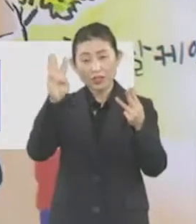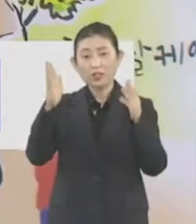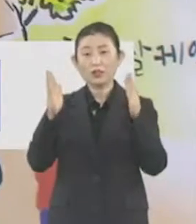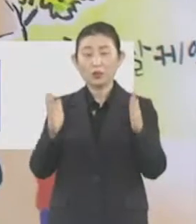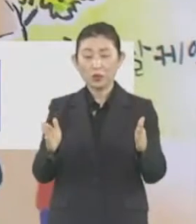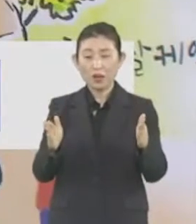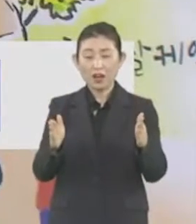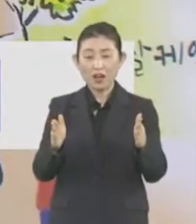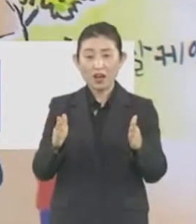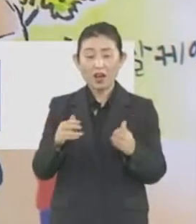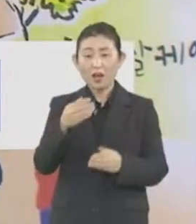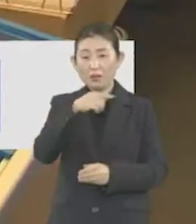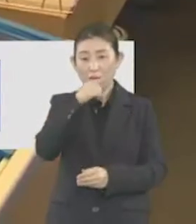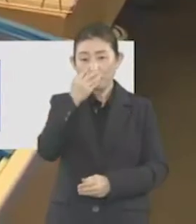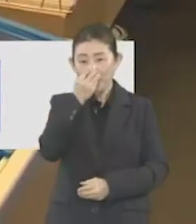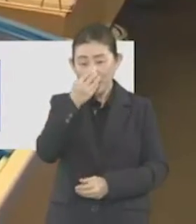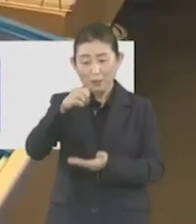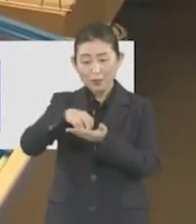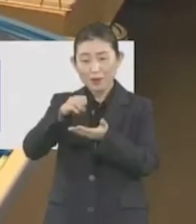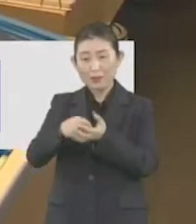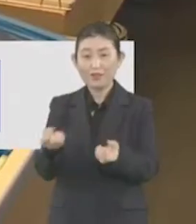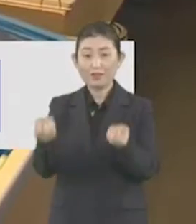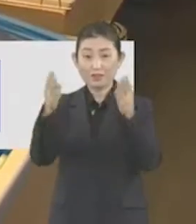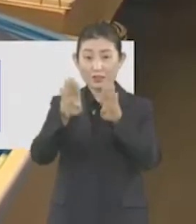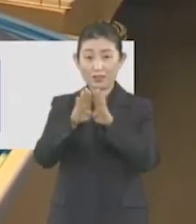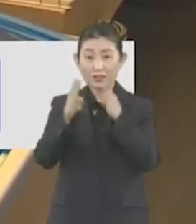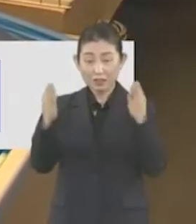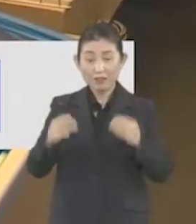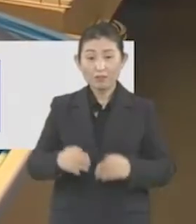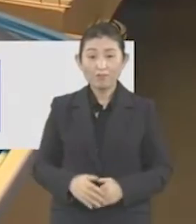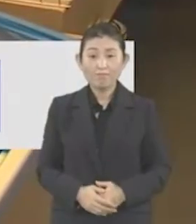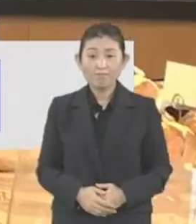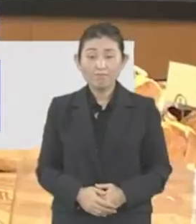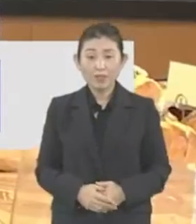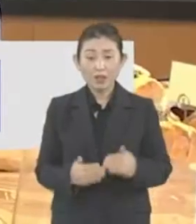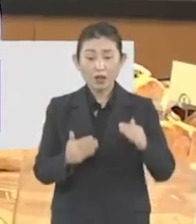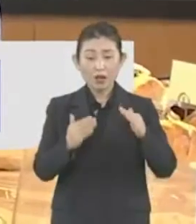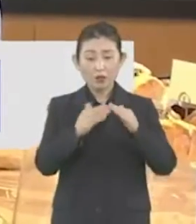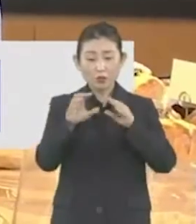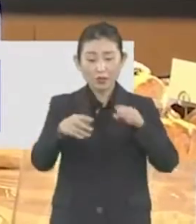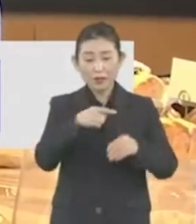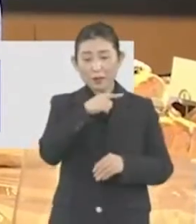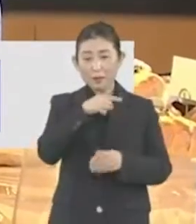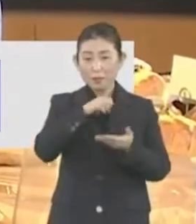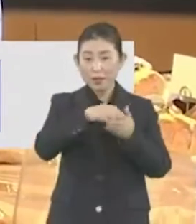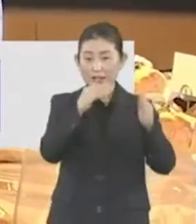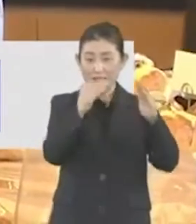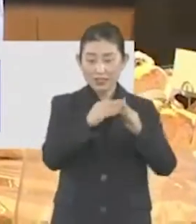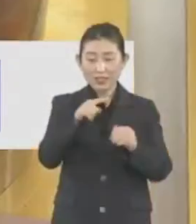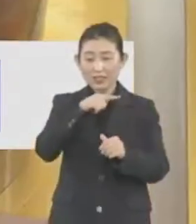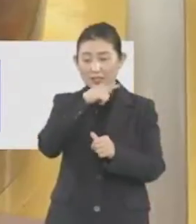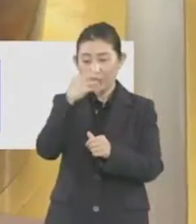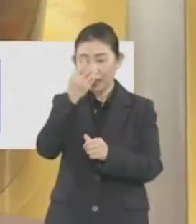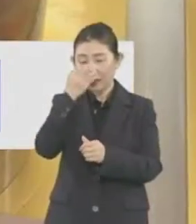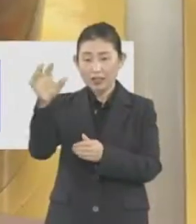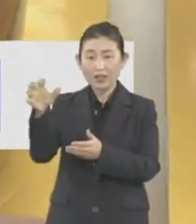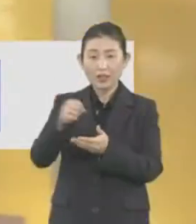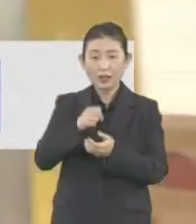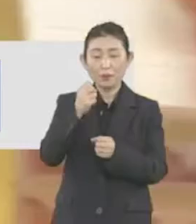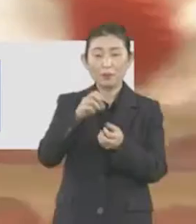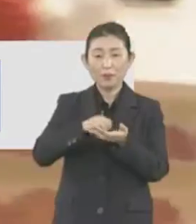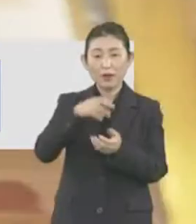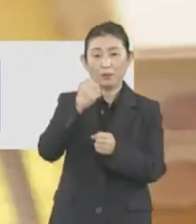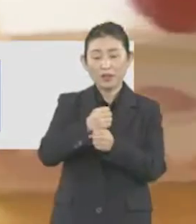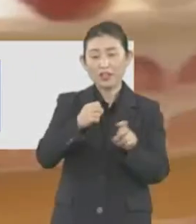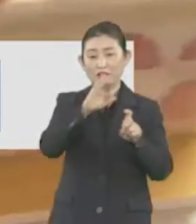베리베리 빵빵 데이 축제를 개최합니다 축제기간 동네 빵집은 딸기를 활용한 방을 10% 이상 할인된